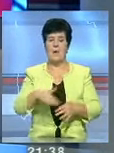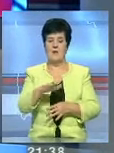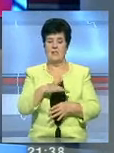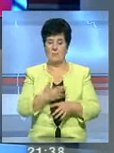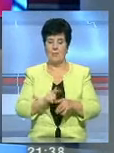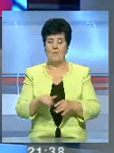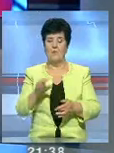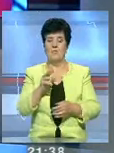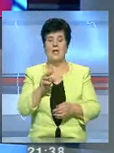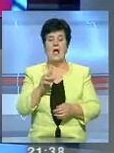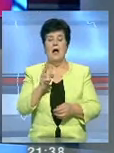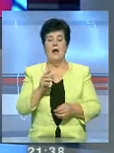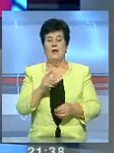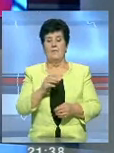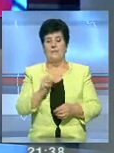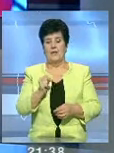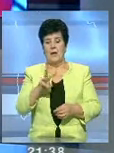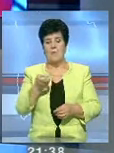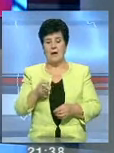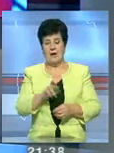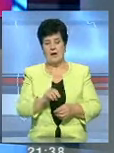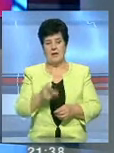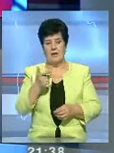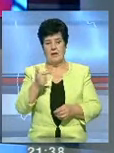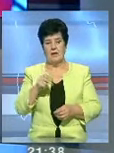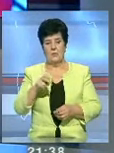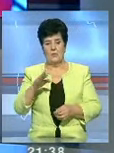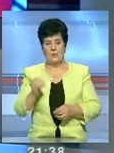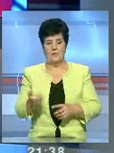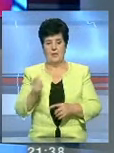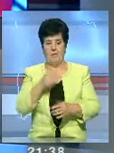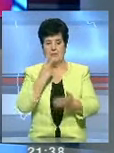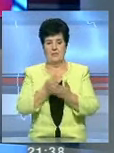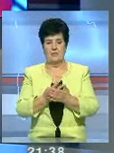Maia Lagutare. Revenim după o scurtă pauză cu cel de-al treilea participant. Este vorba de Dumitru Ciubașenco.